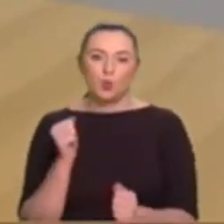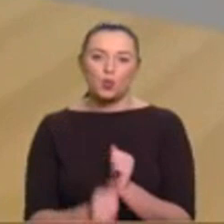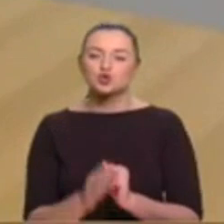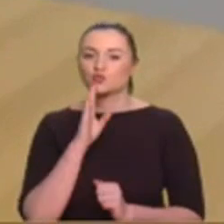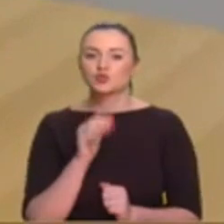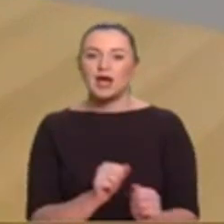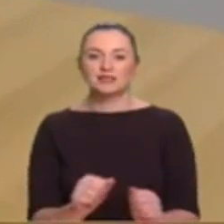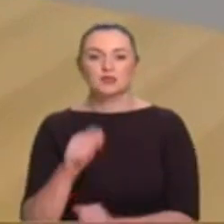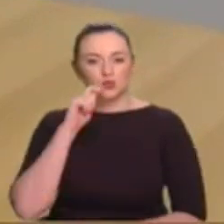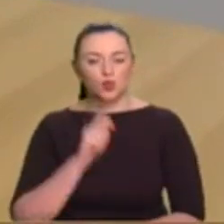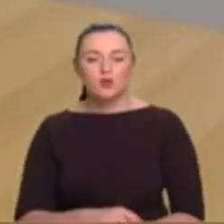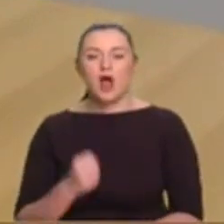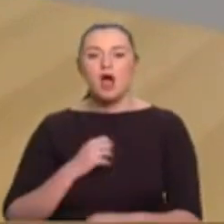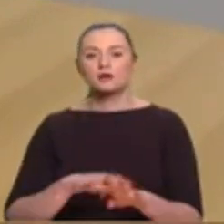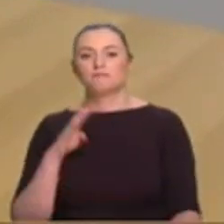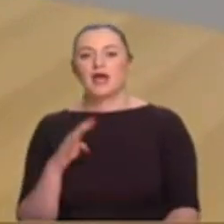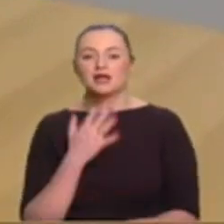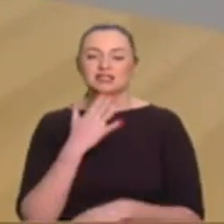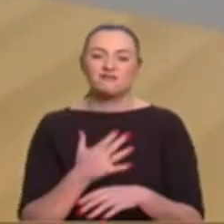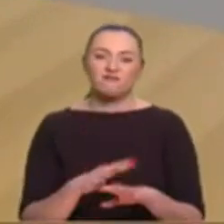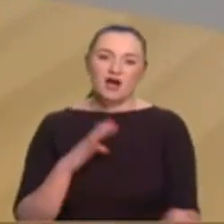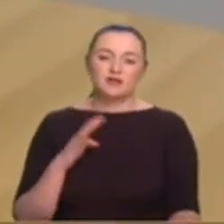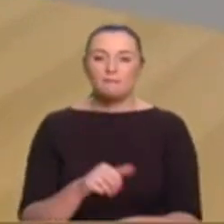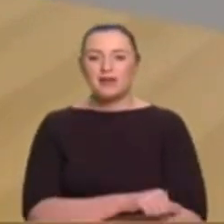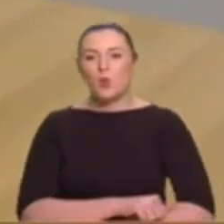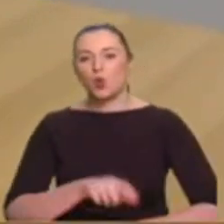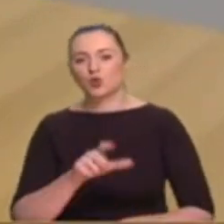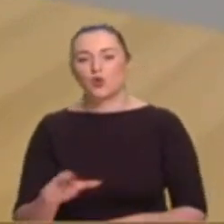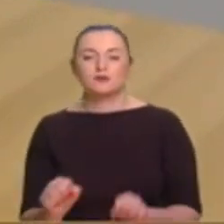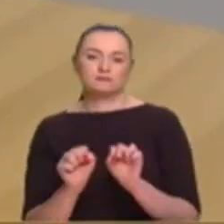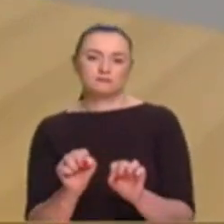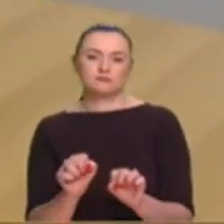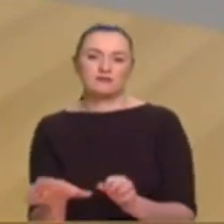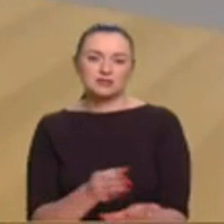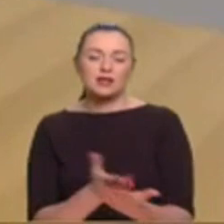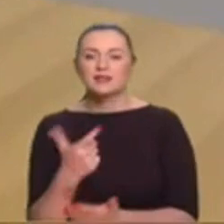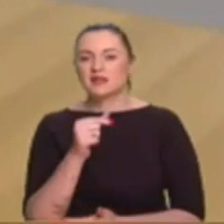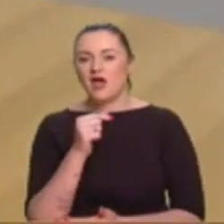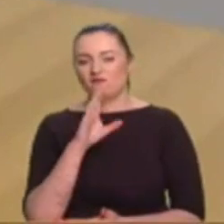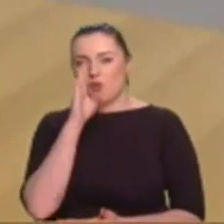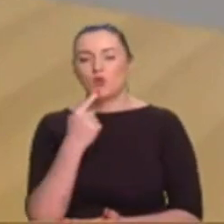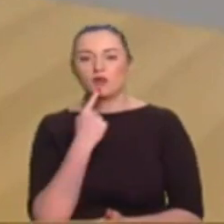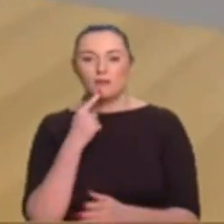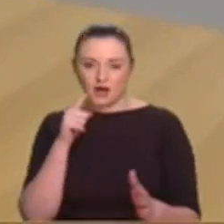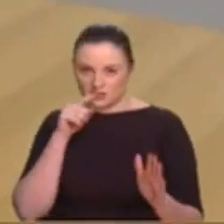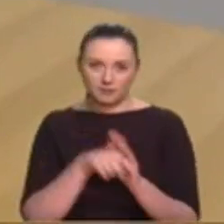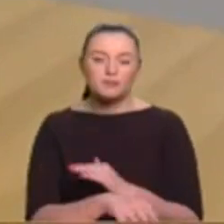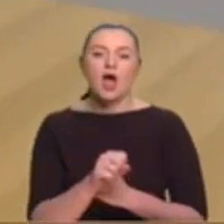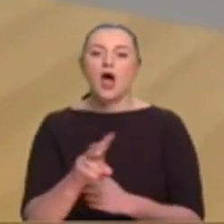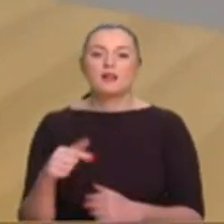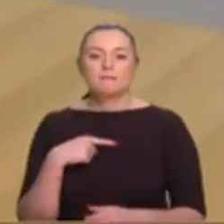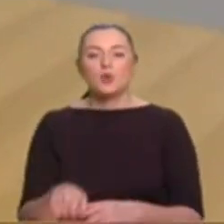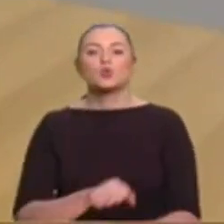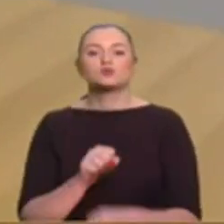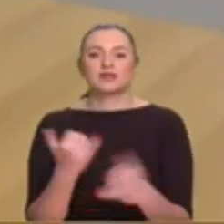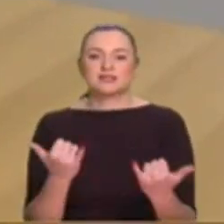України. Армія, Нацгвардія, прикордонники тримають оборону на всіх напрямках, де ворог намагається прорватися. Але ми його зупинимо.